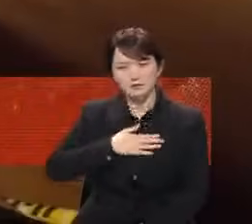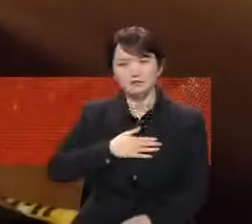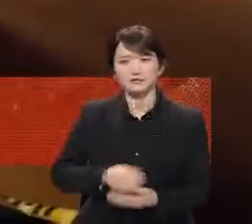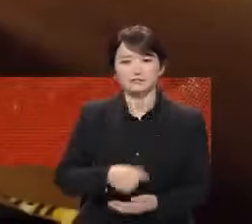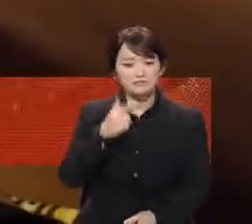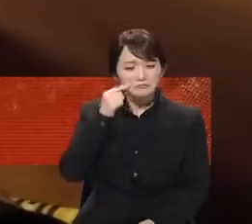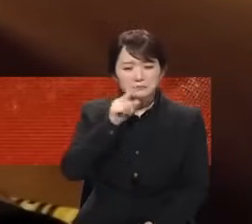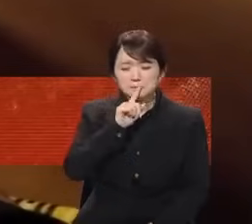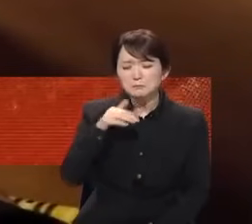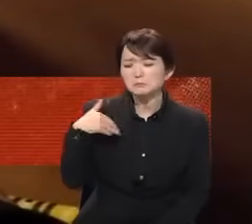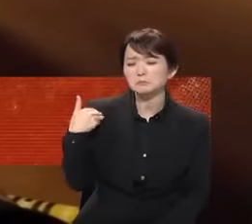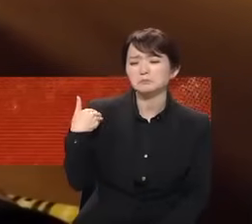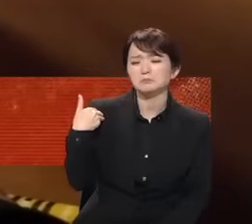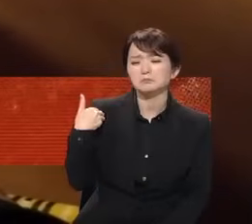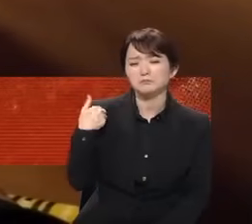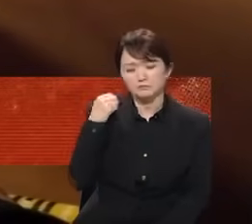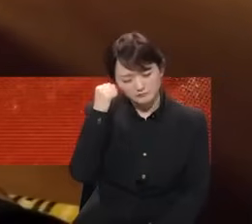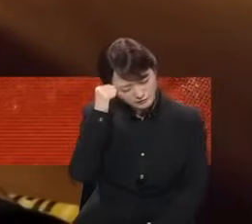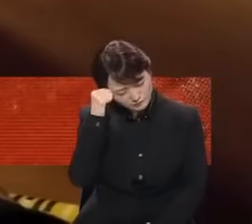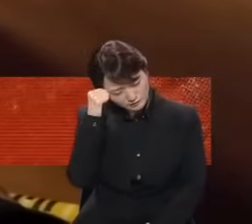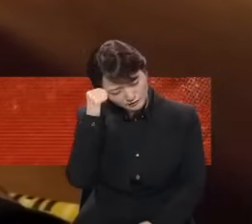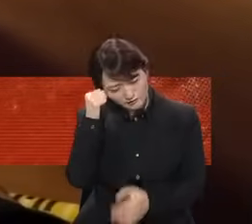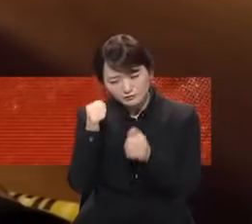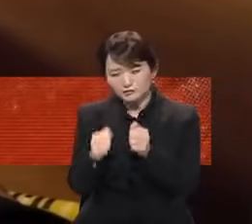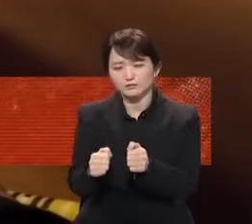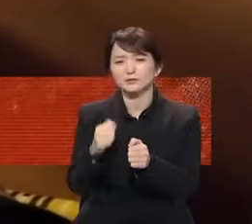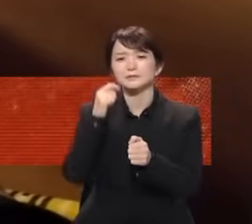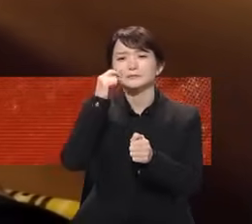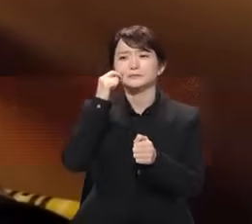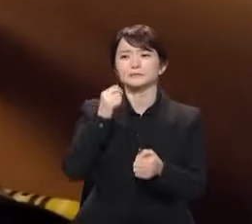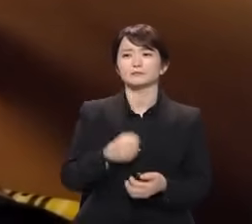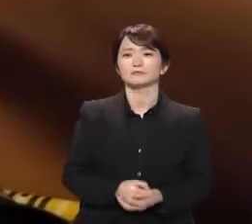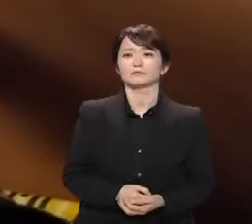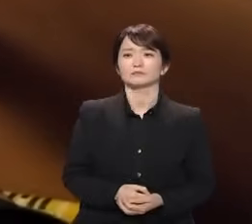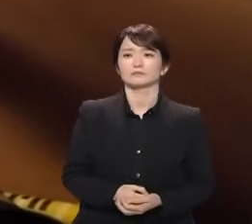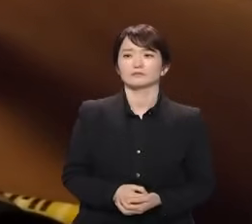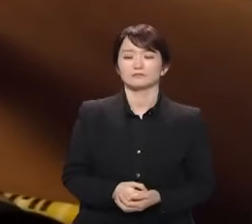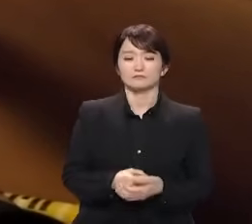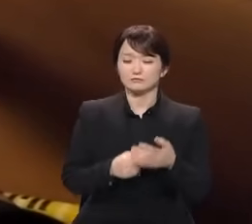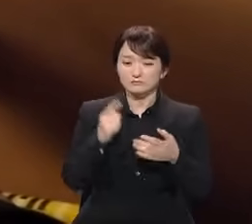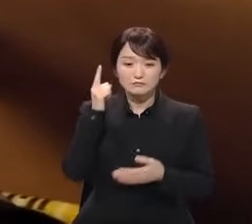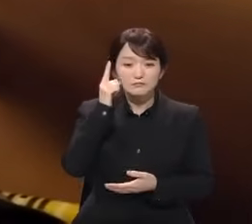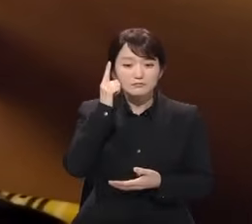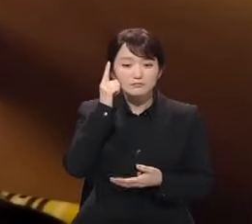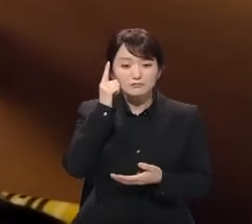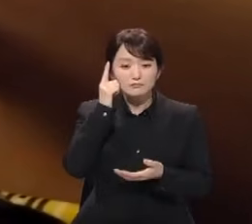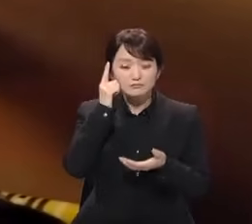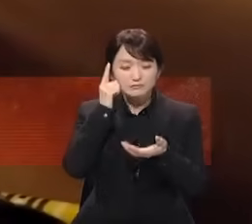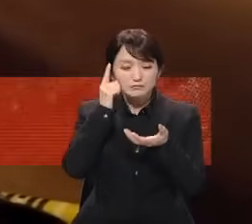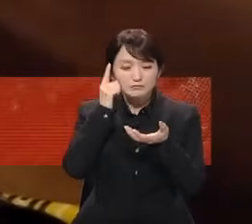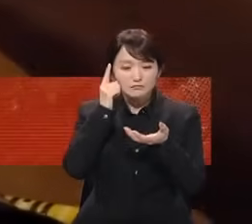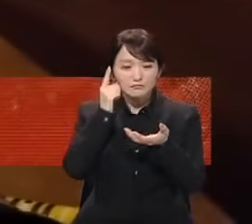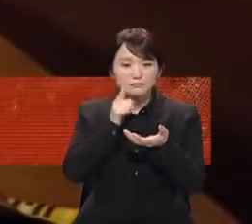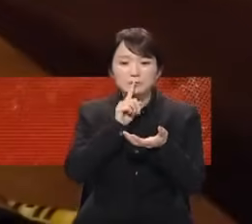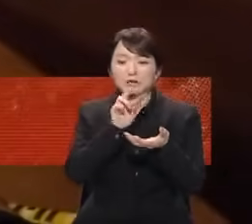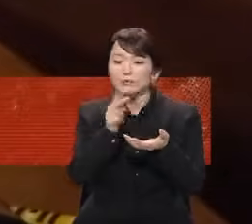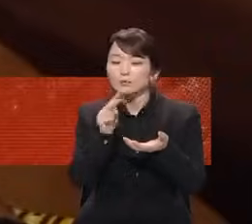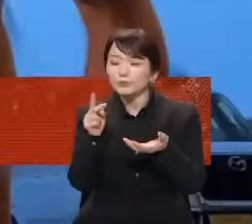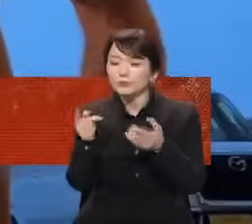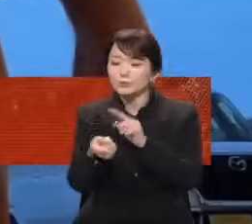일본어를 모르면 숙박이 어렵다라는 거예요. 아니 지금 번역기를 통해서 다 서로 의사소통을 하고 있잖아요.